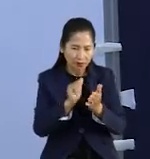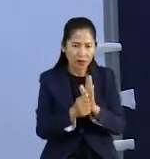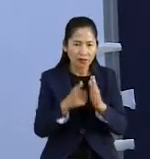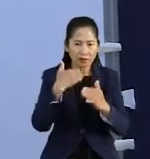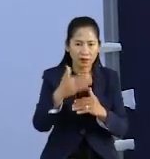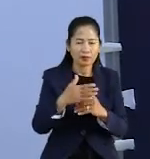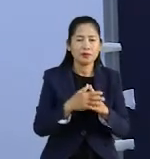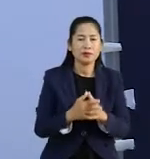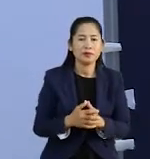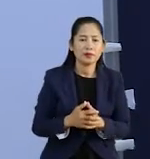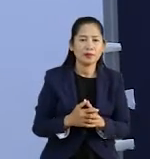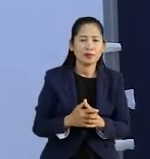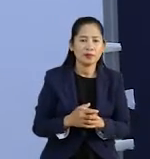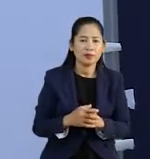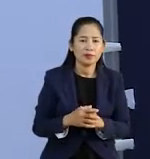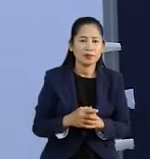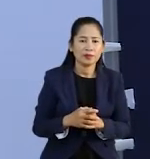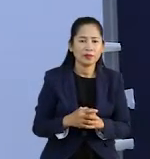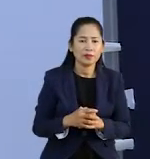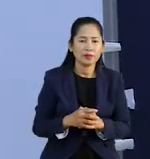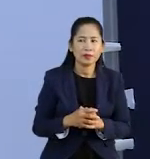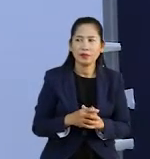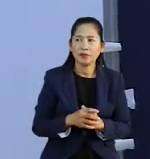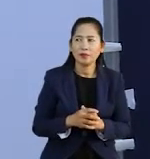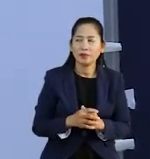บันเตียด